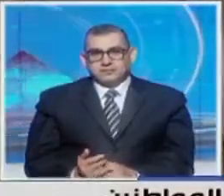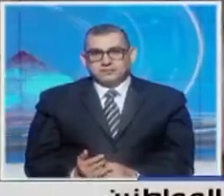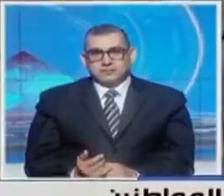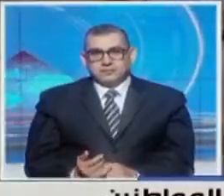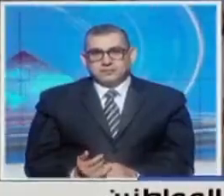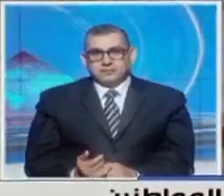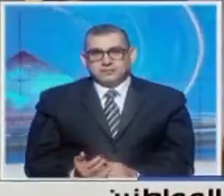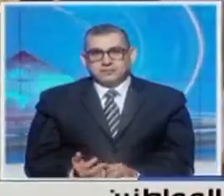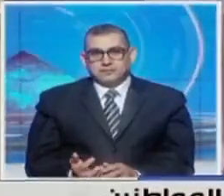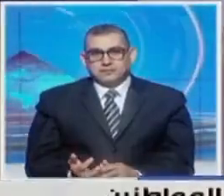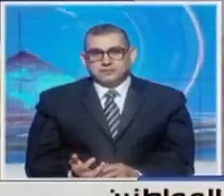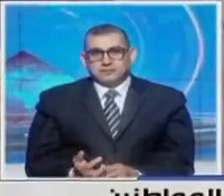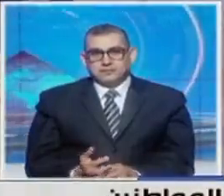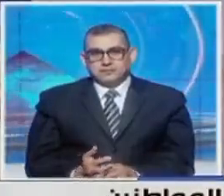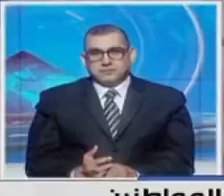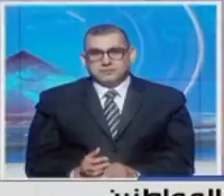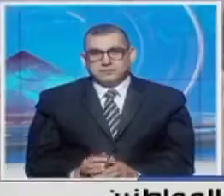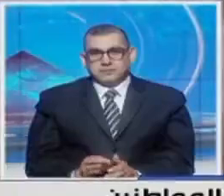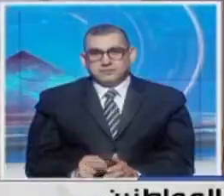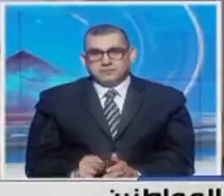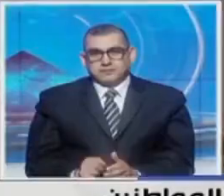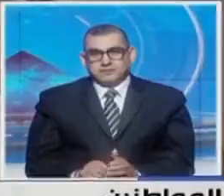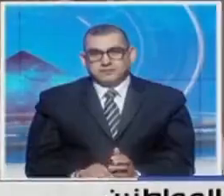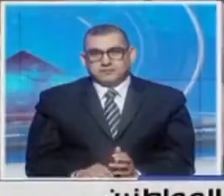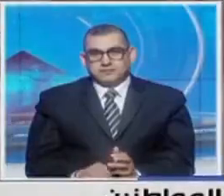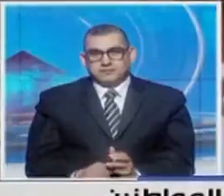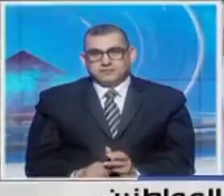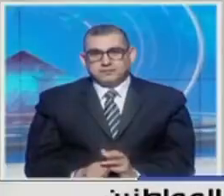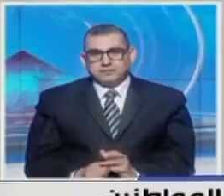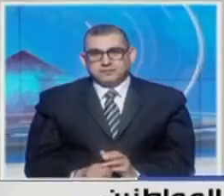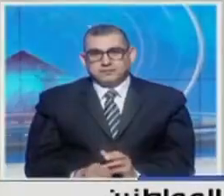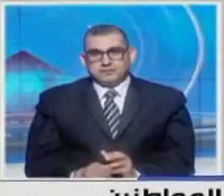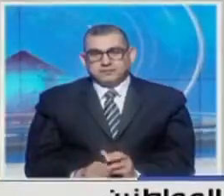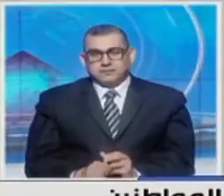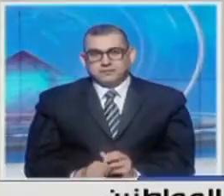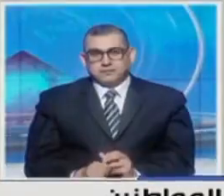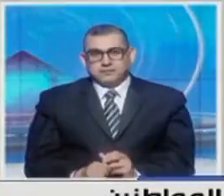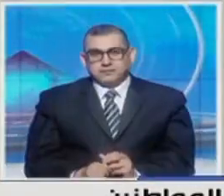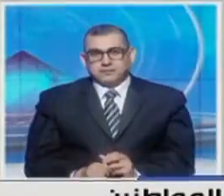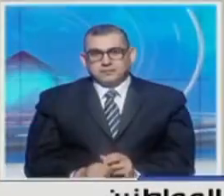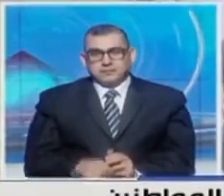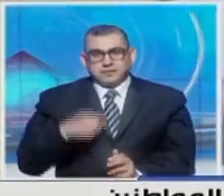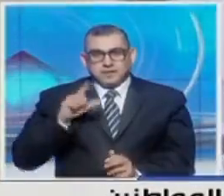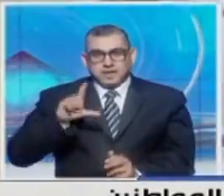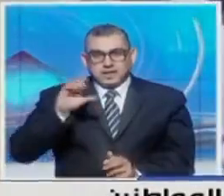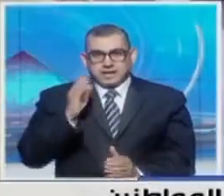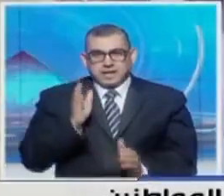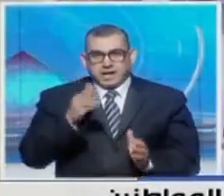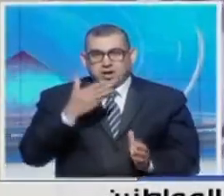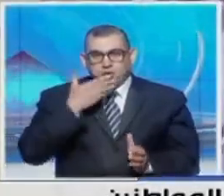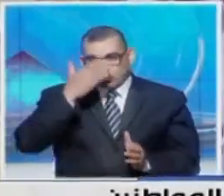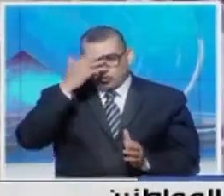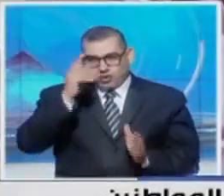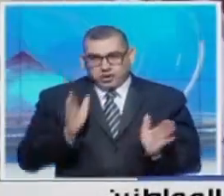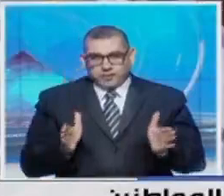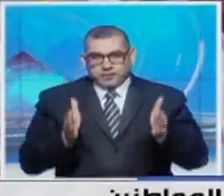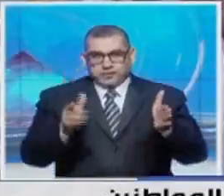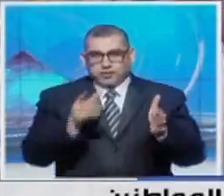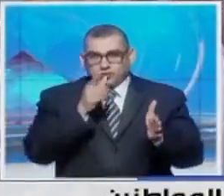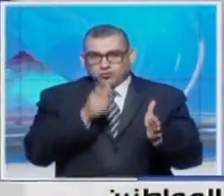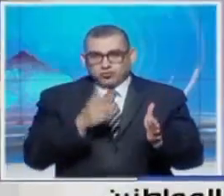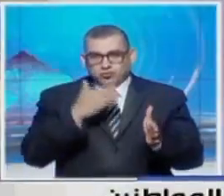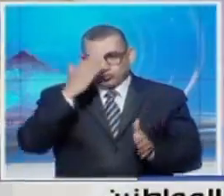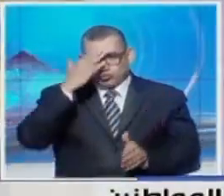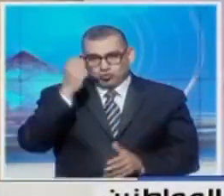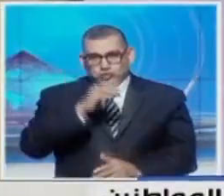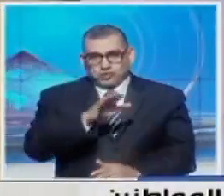كل جيل بطل تملي شايل اسمها. هدية السيد رئيس الجمهورية. كل سنة طيب. محتاج أي حاجة؟ الله